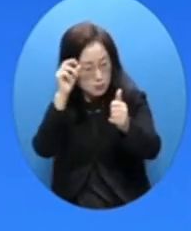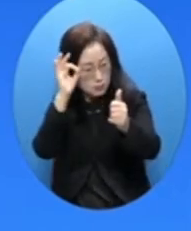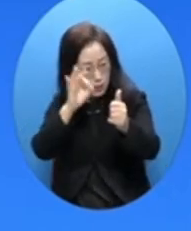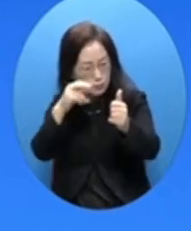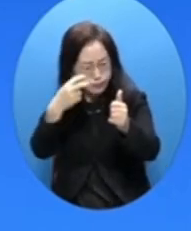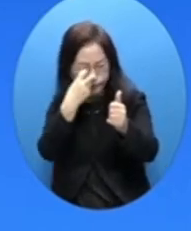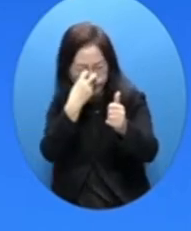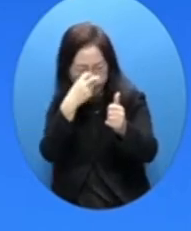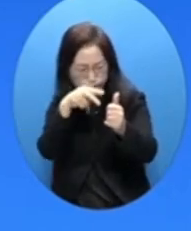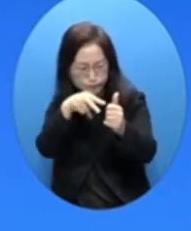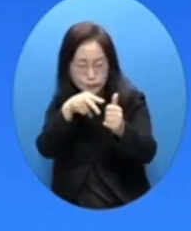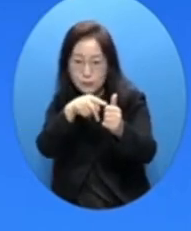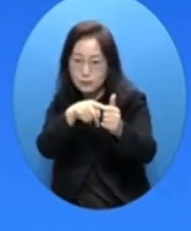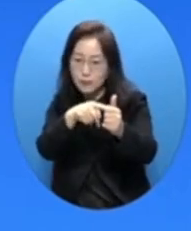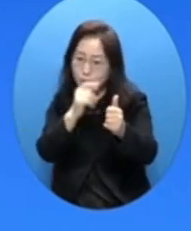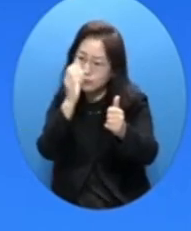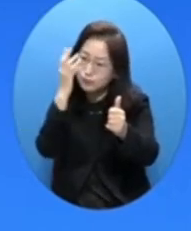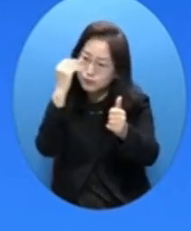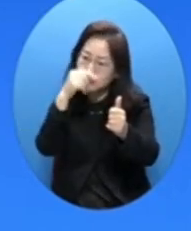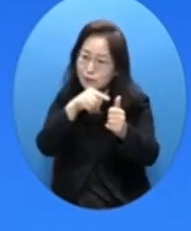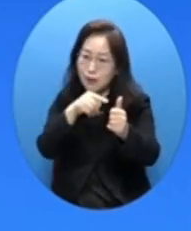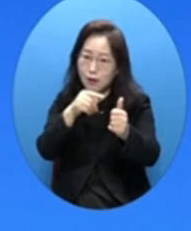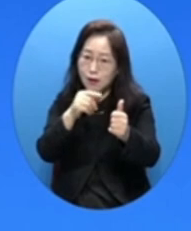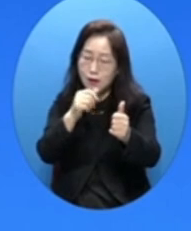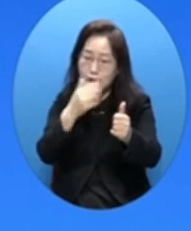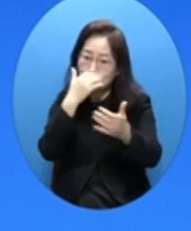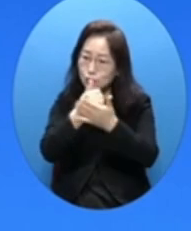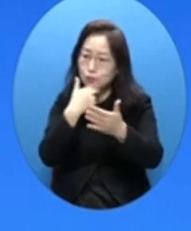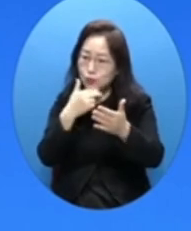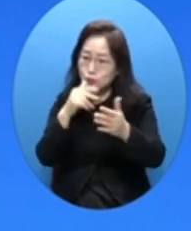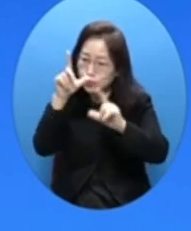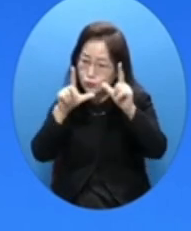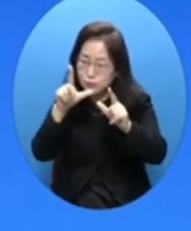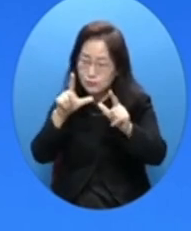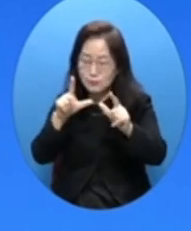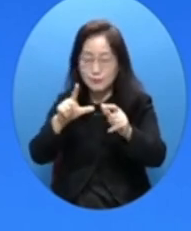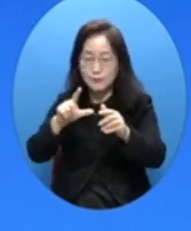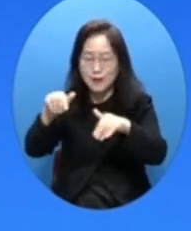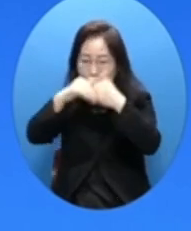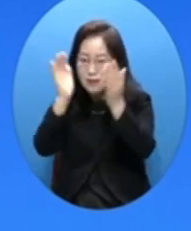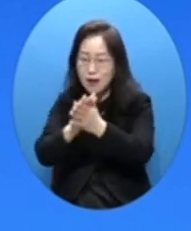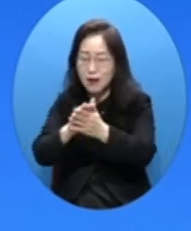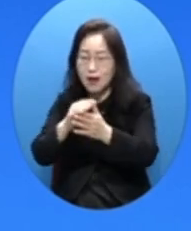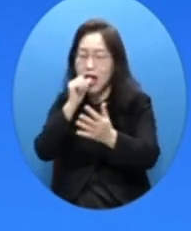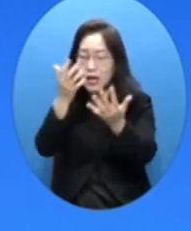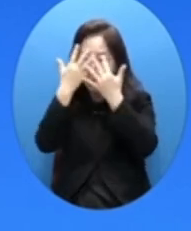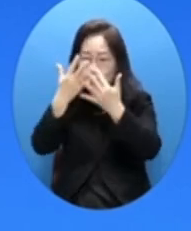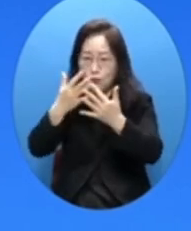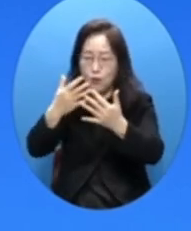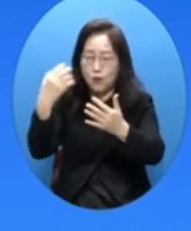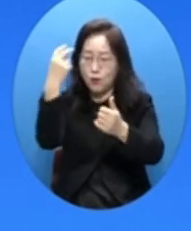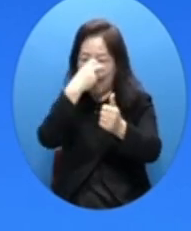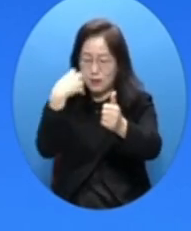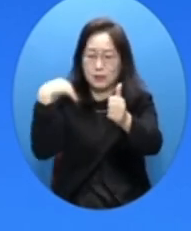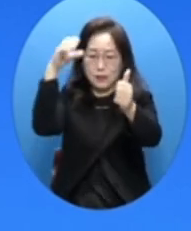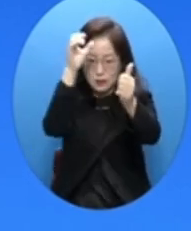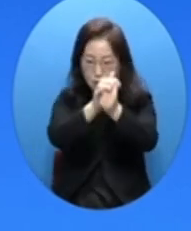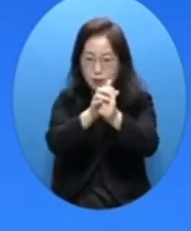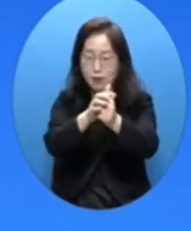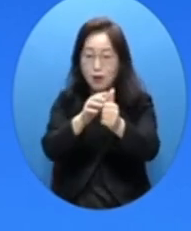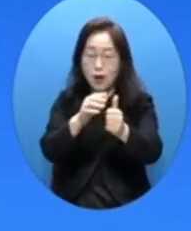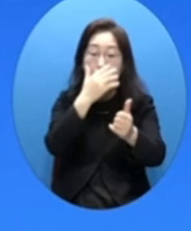저에게 모든 감옥을 관리하는 권한을 맡겨라 그래서 죄수가 오히려 죄수를